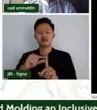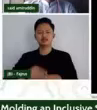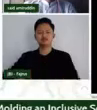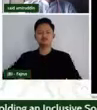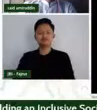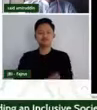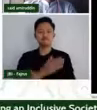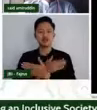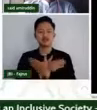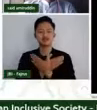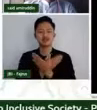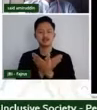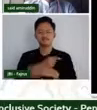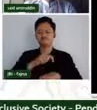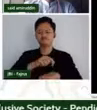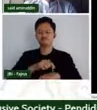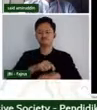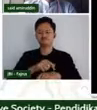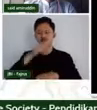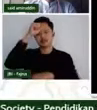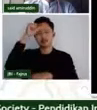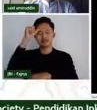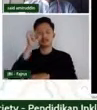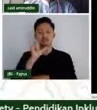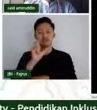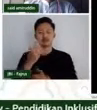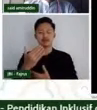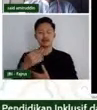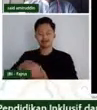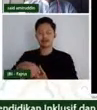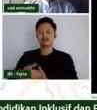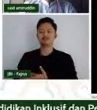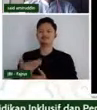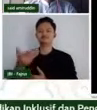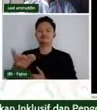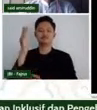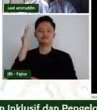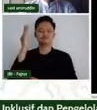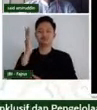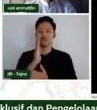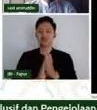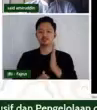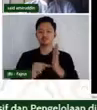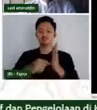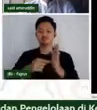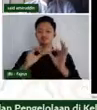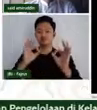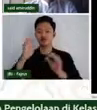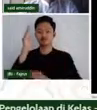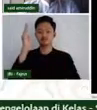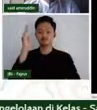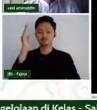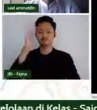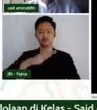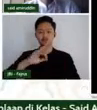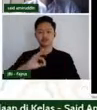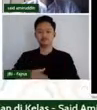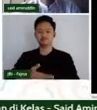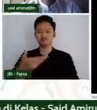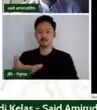Untuk mempersingkat waktu, kami persilahkan kepada Pak Said untuk memulai paparannya pada hari ini. Silahkan,